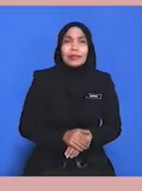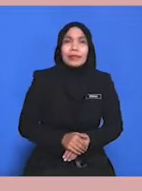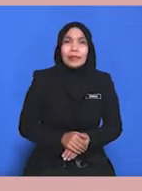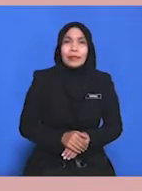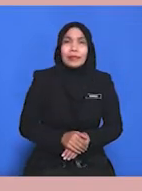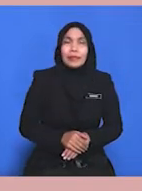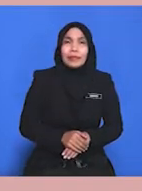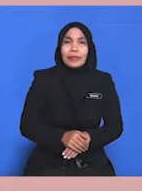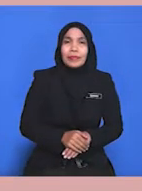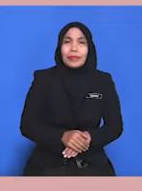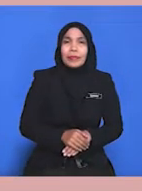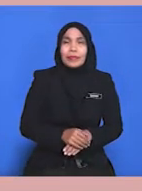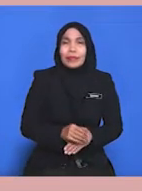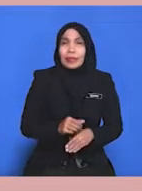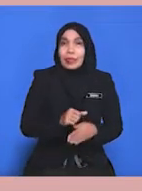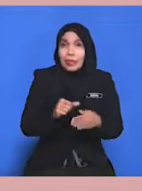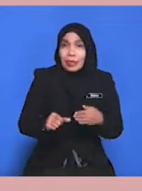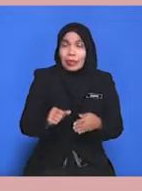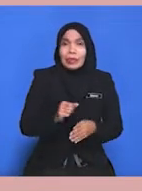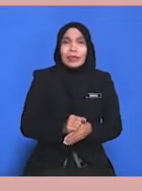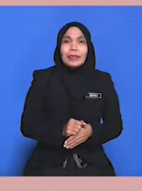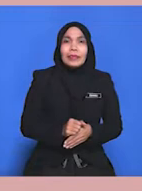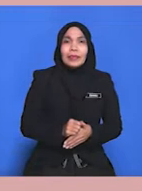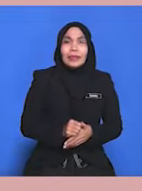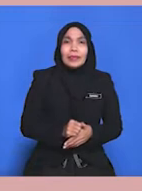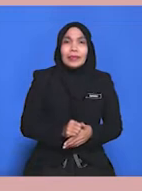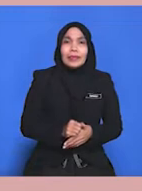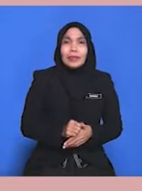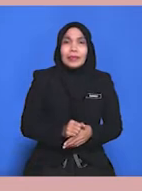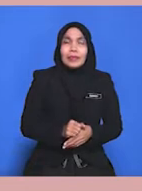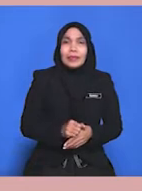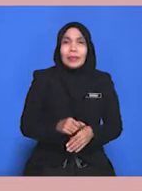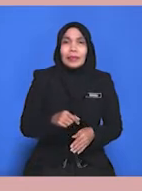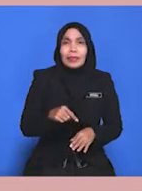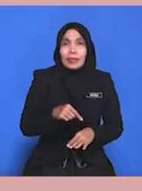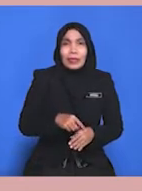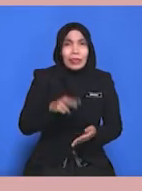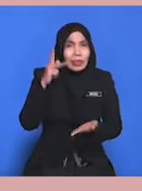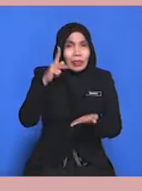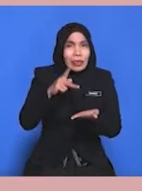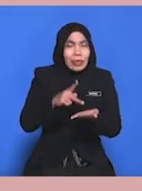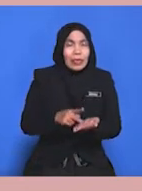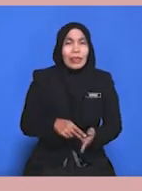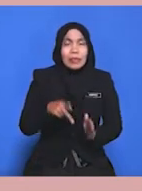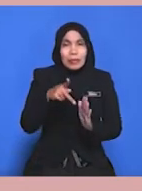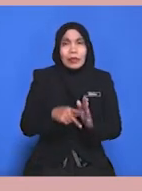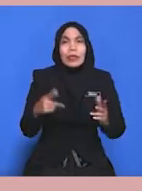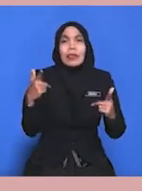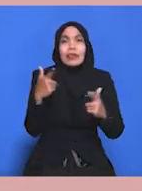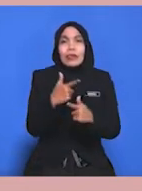Akhir sekali, bagi pusingan akhir, ia juga dikenali sebagai perlawanan akhir.